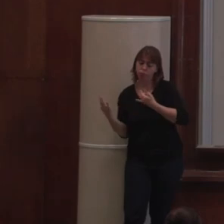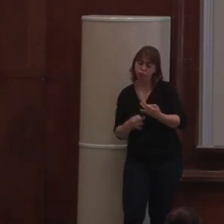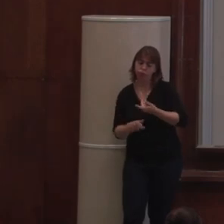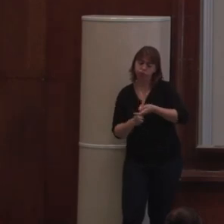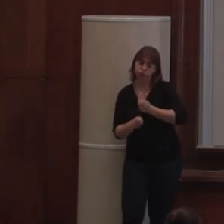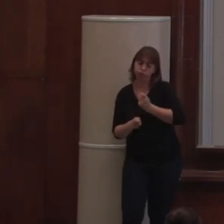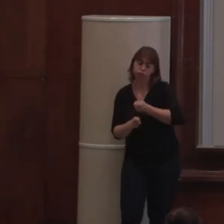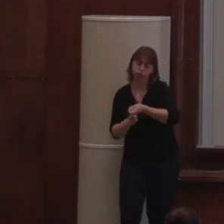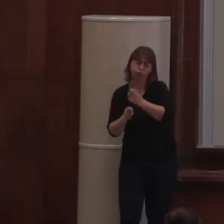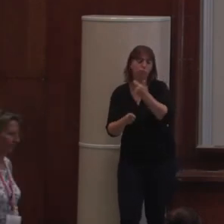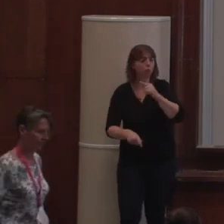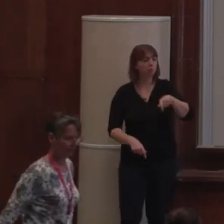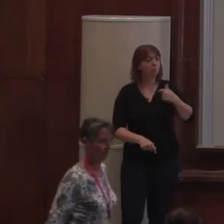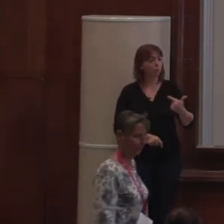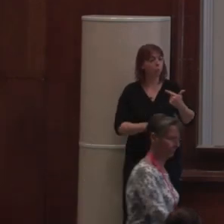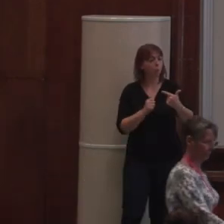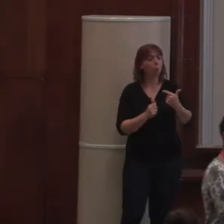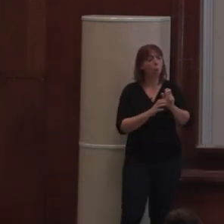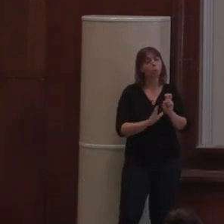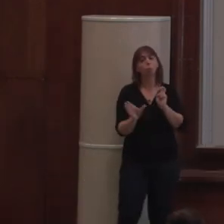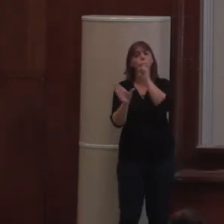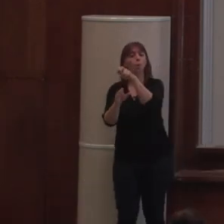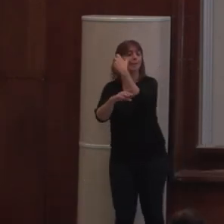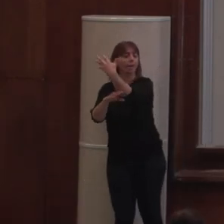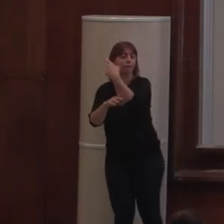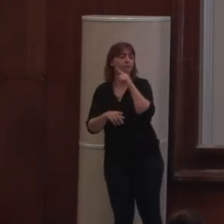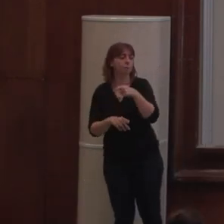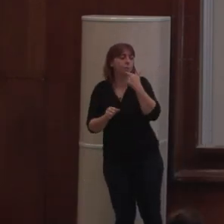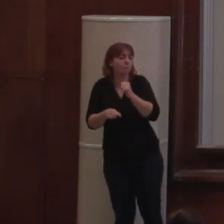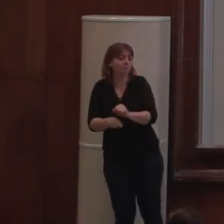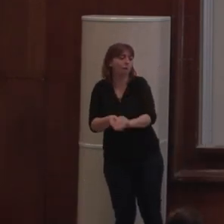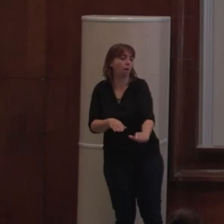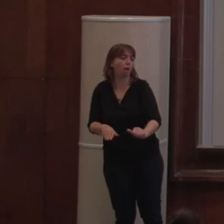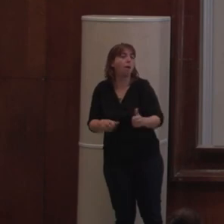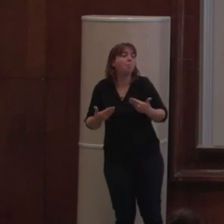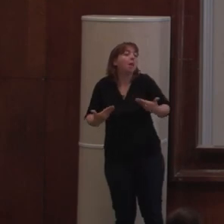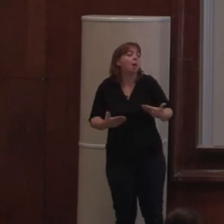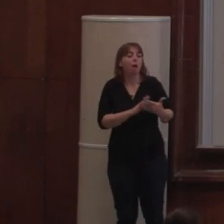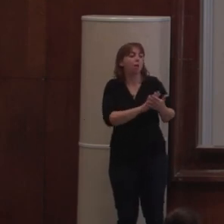il peut migrer de la 2 à la 5. Là, je ne sais pas si on continuera à faire ça. Peut-être, mais on n'en est strictement pas là.